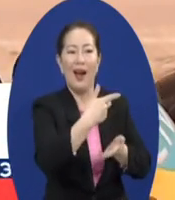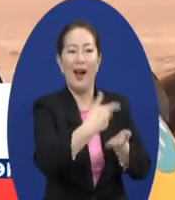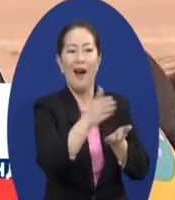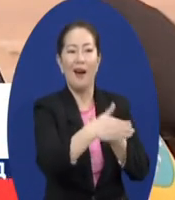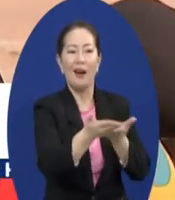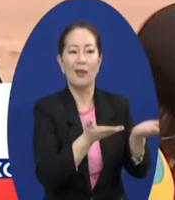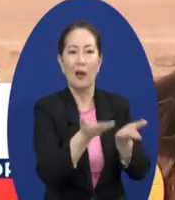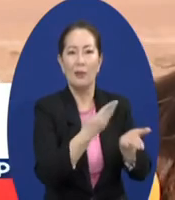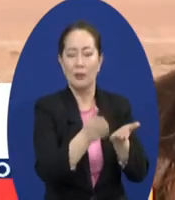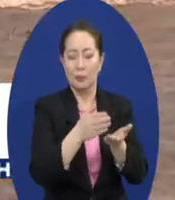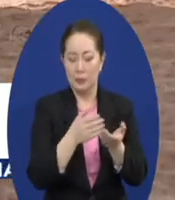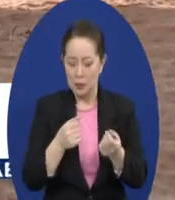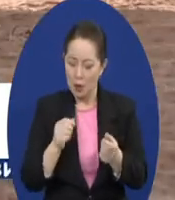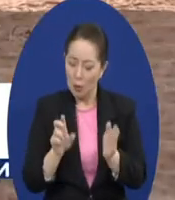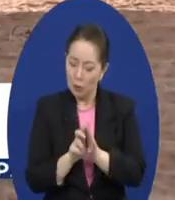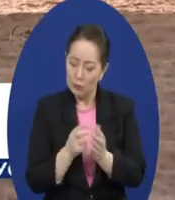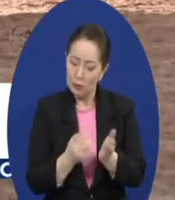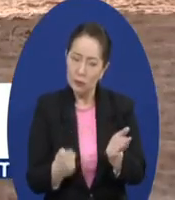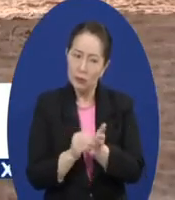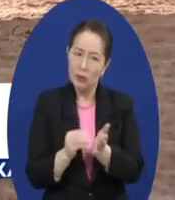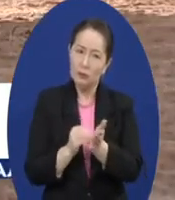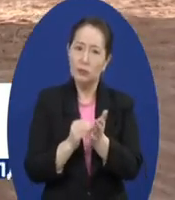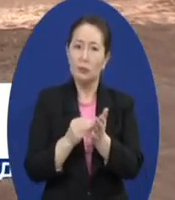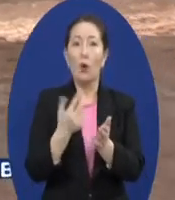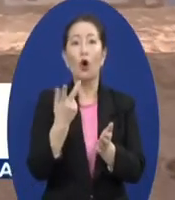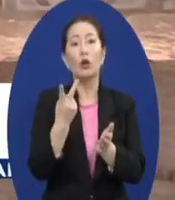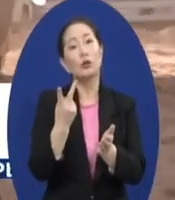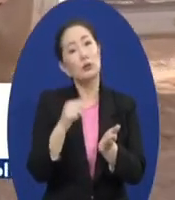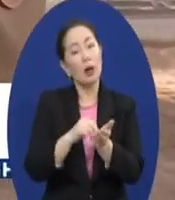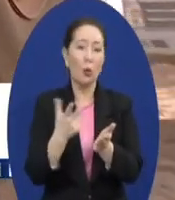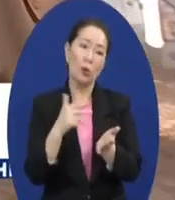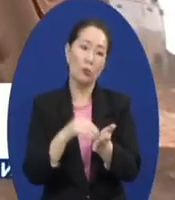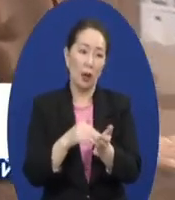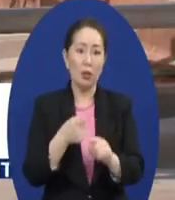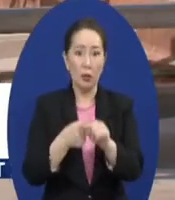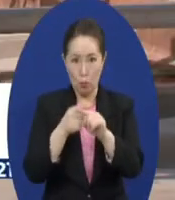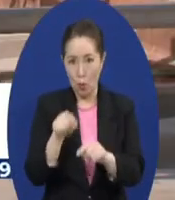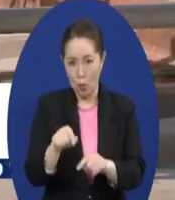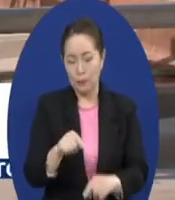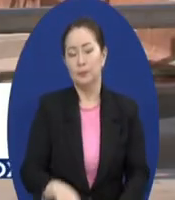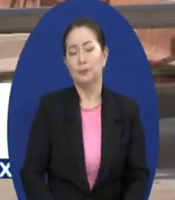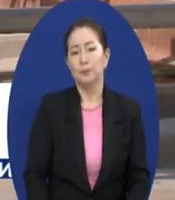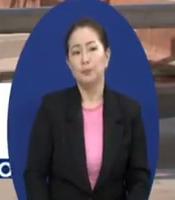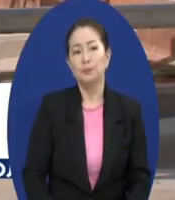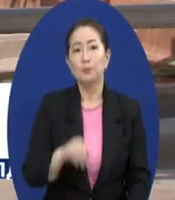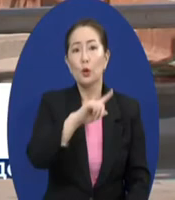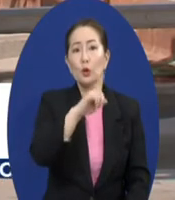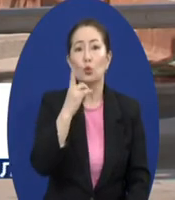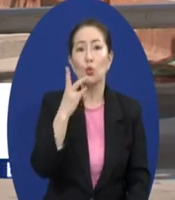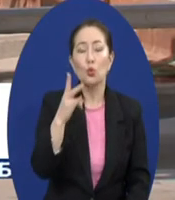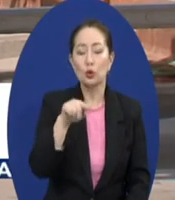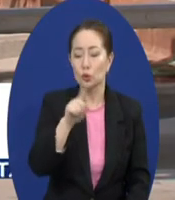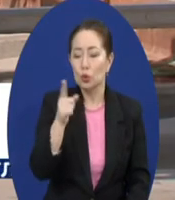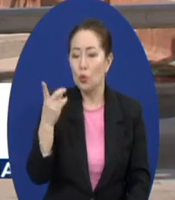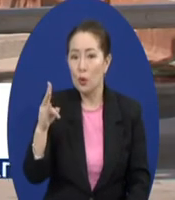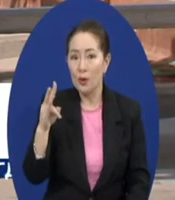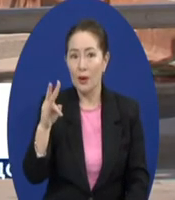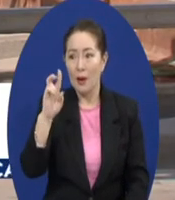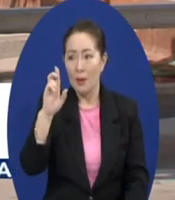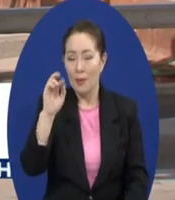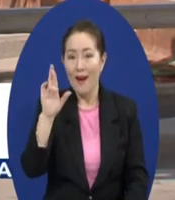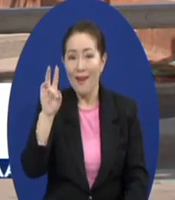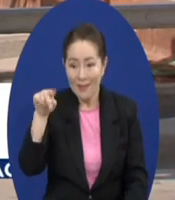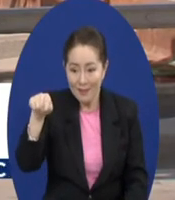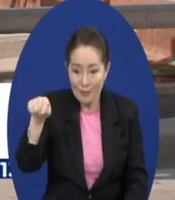2-3 дахин нэмэгдэнэ гэсэн үг. За зүүн баян ханги чиглэлийн төмөр замыг